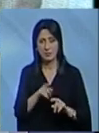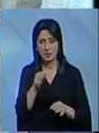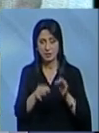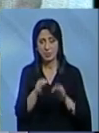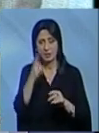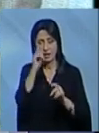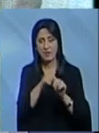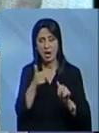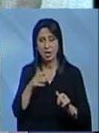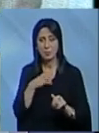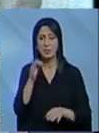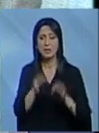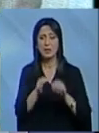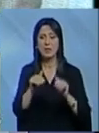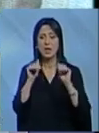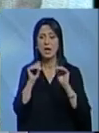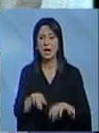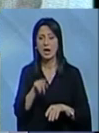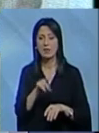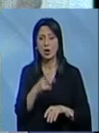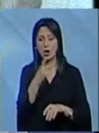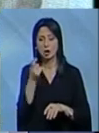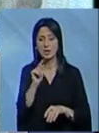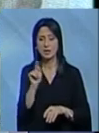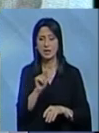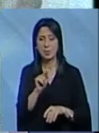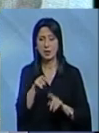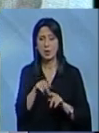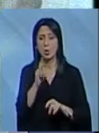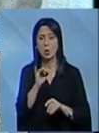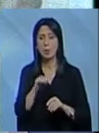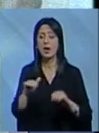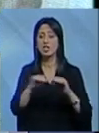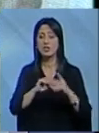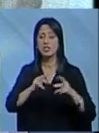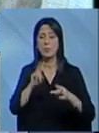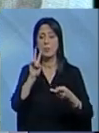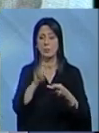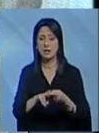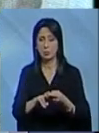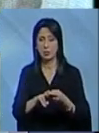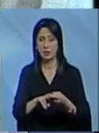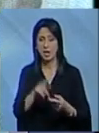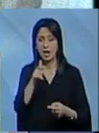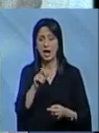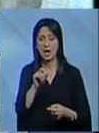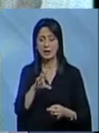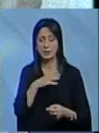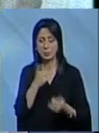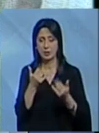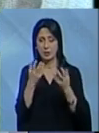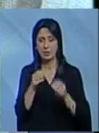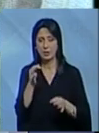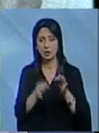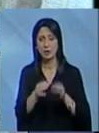მართსაჯულებისთვის თავის არიდების გამო სასამართლოს გადაწყვეტილებით 21 თებერვალს კუპრავას გირაო შეეცვალა პატიმრობით. ხათუნა გაგნიძე ესწრებოდა